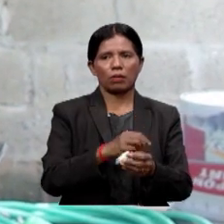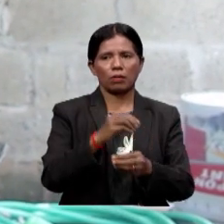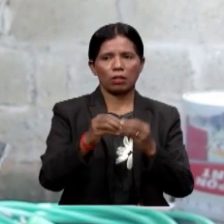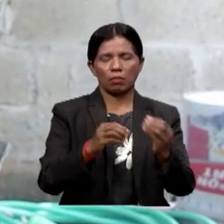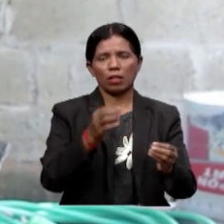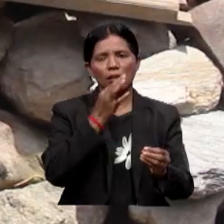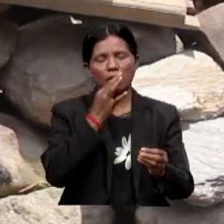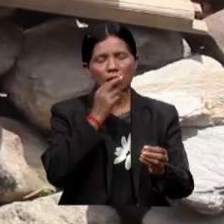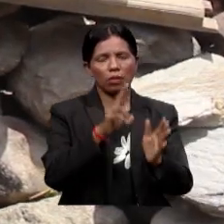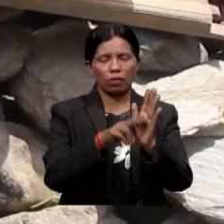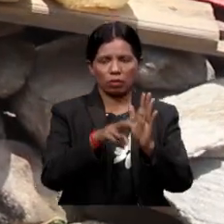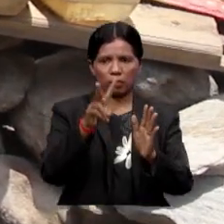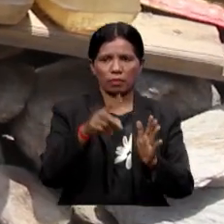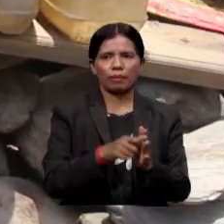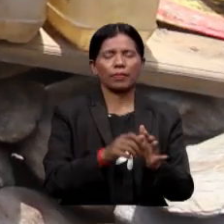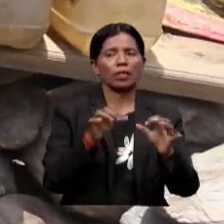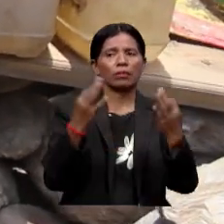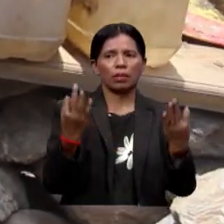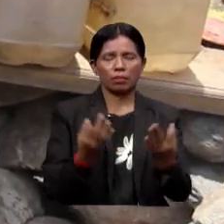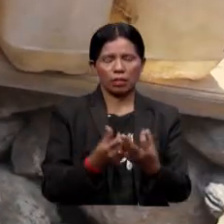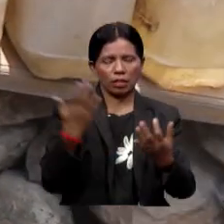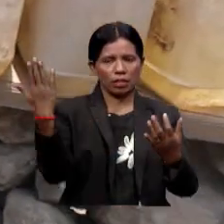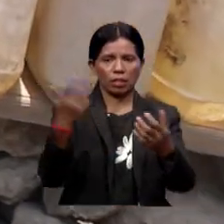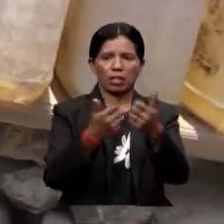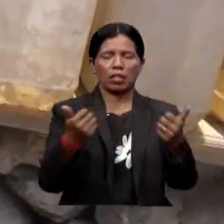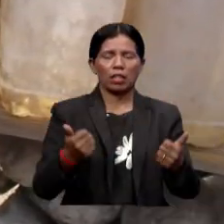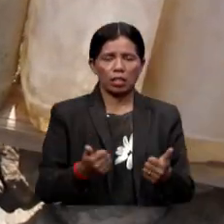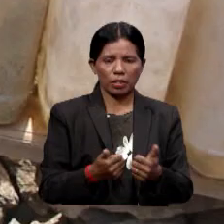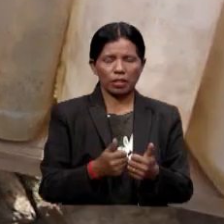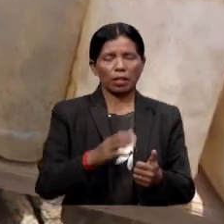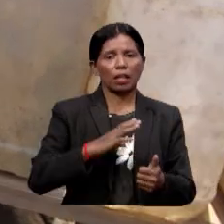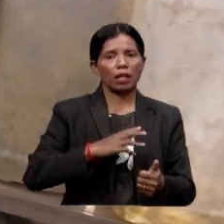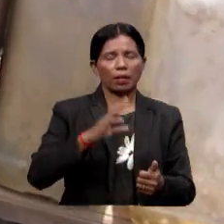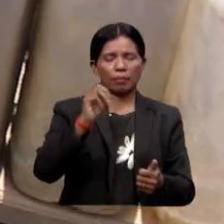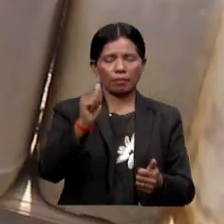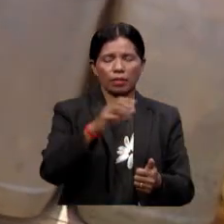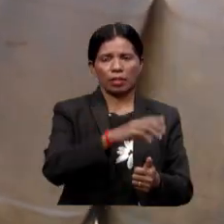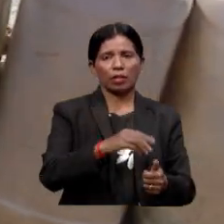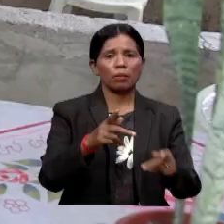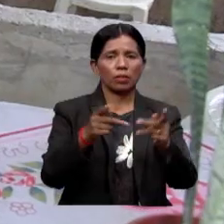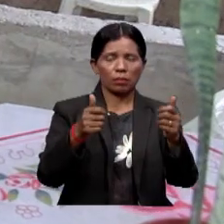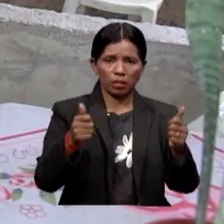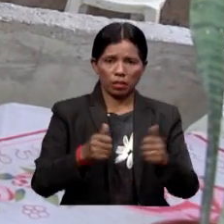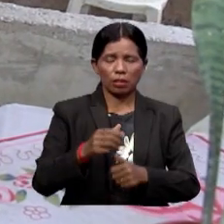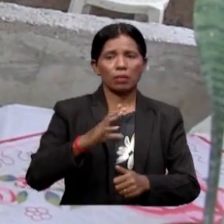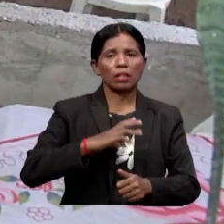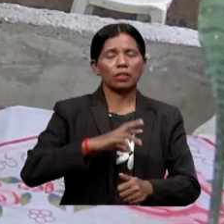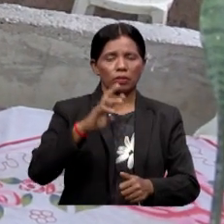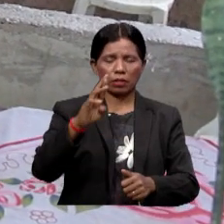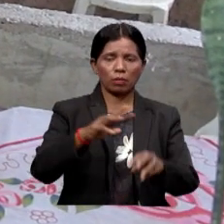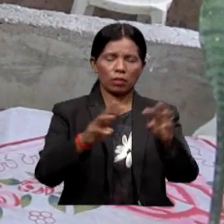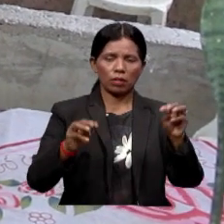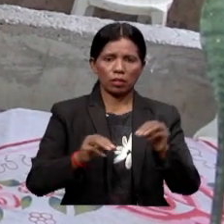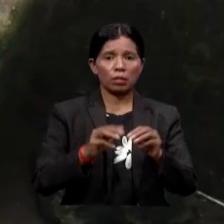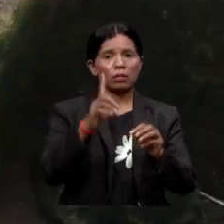kira balu oras ro total familia iha aldea Fatuk Francisco suku kamea posto administrativo Cristo Rei munisipu dili iha atus